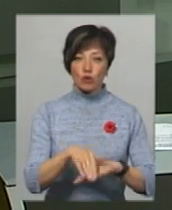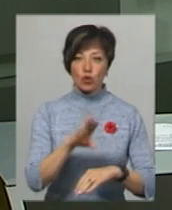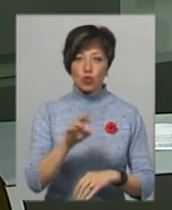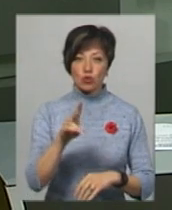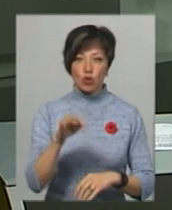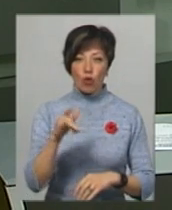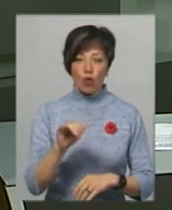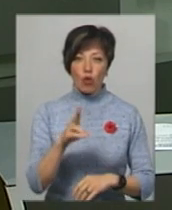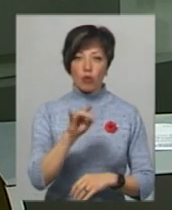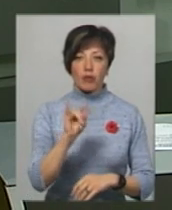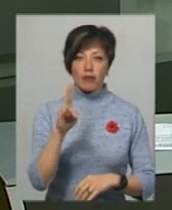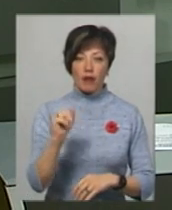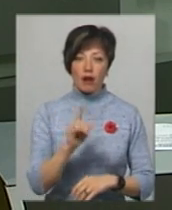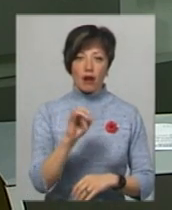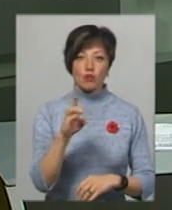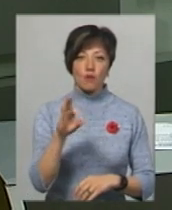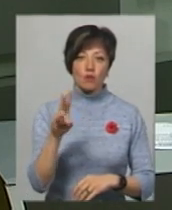Толстого, Купріна та Красовського.